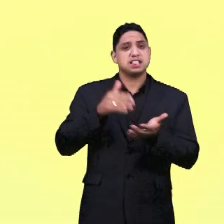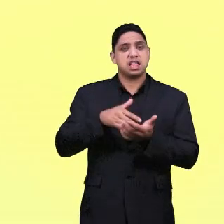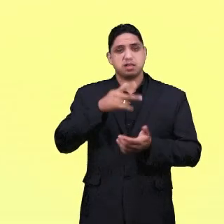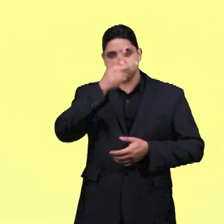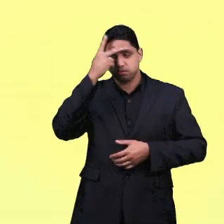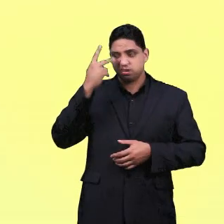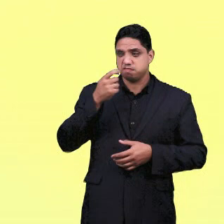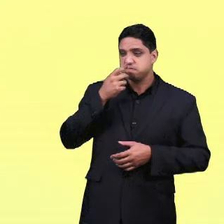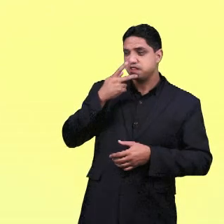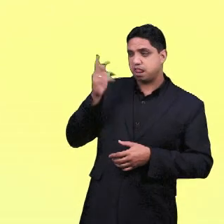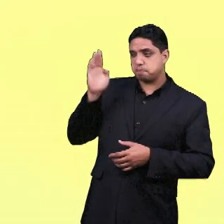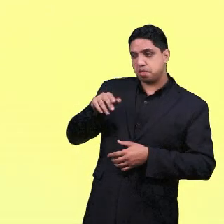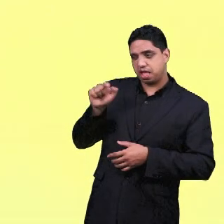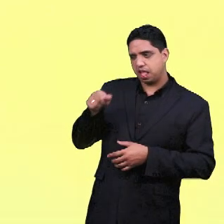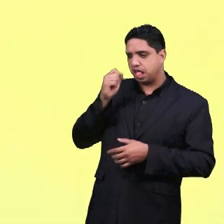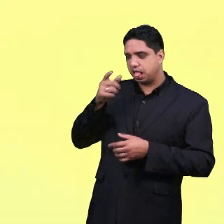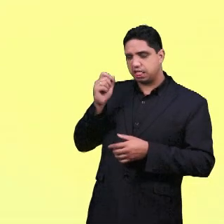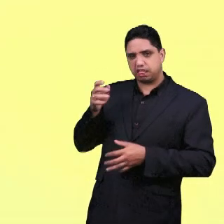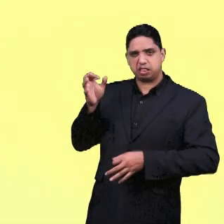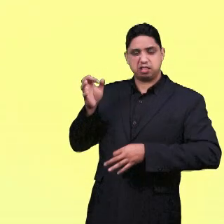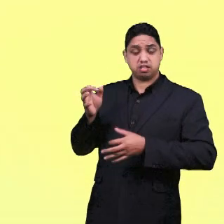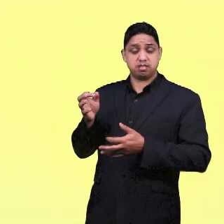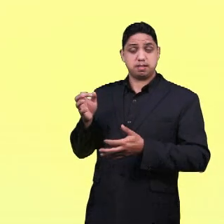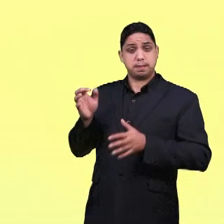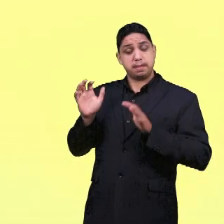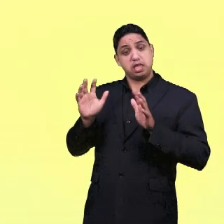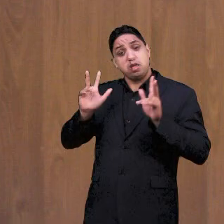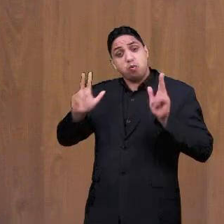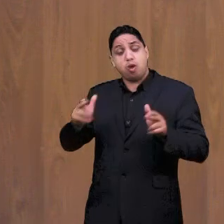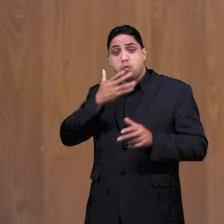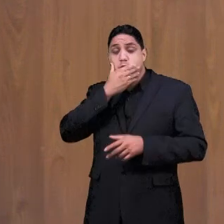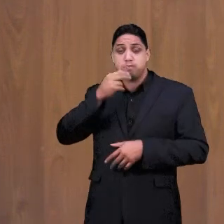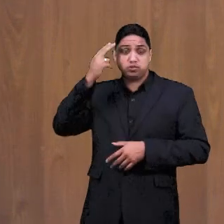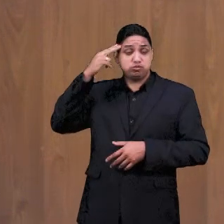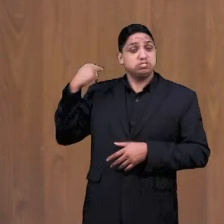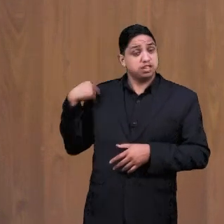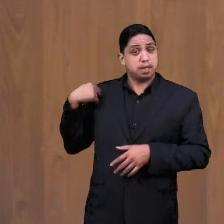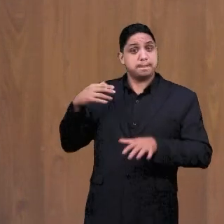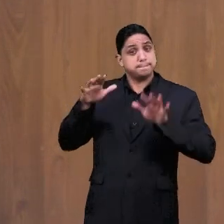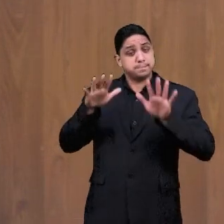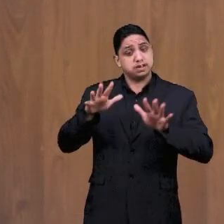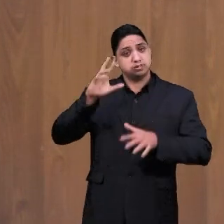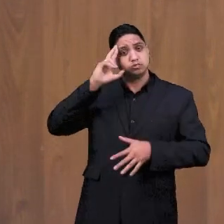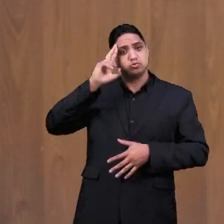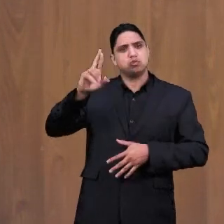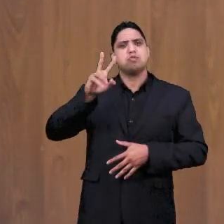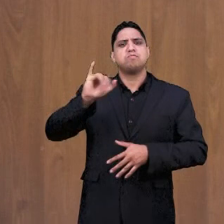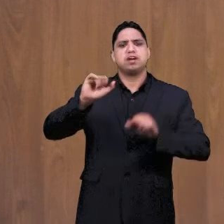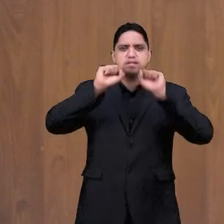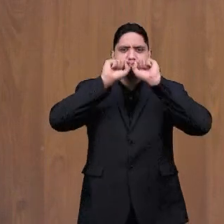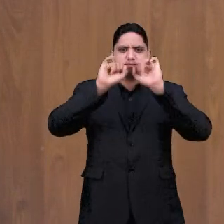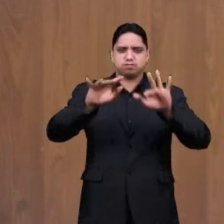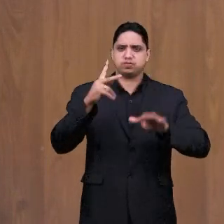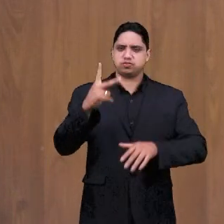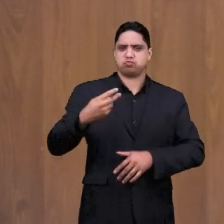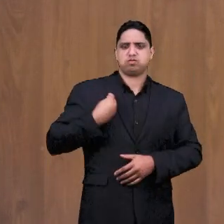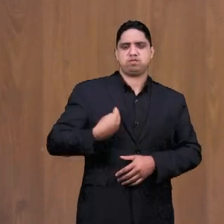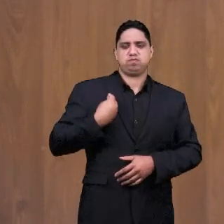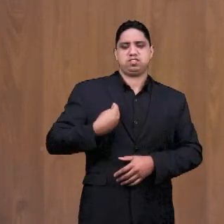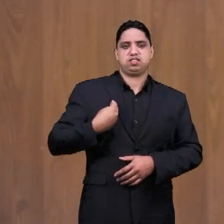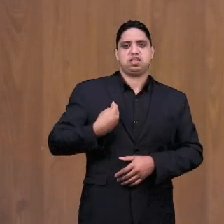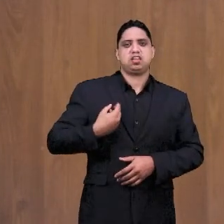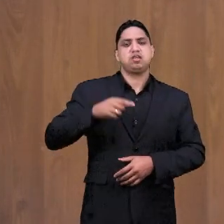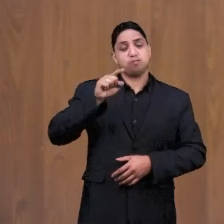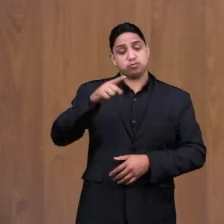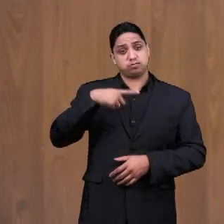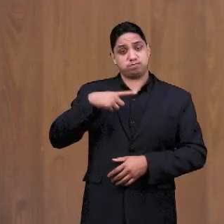injustifié, comme Joseph a été. Mais le Seigneur va vous honorer et vous allez avoir la plus grande